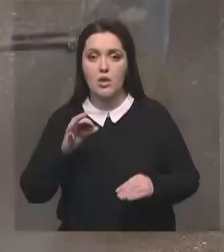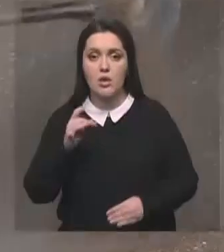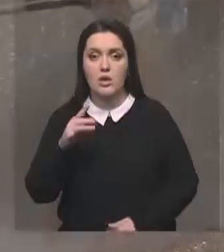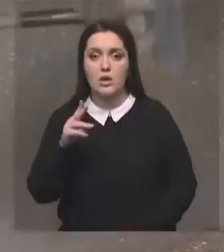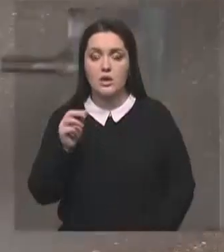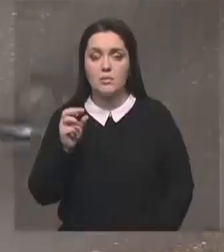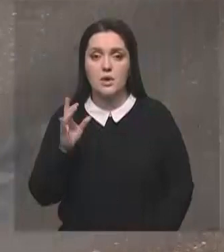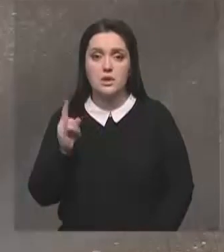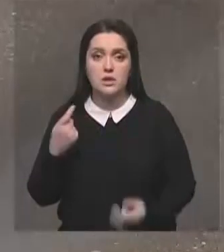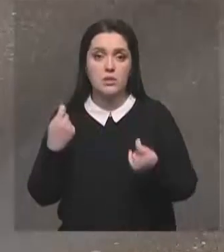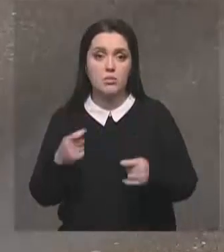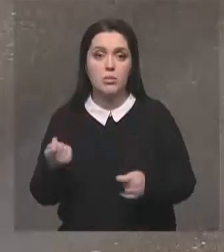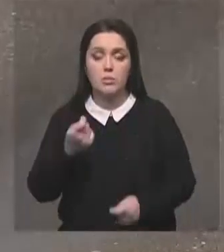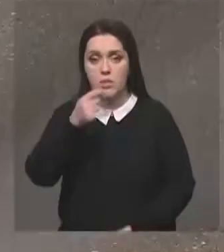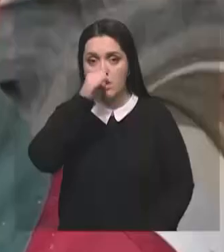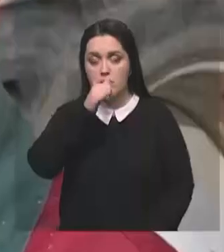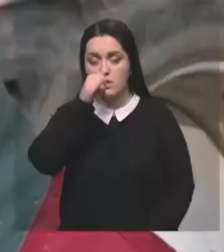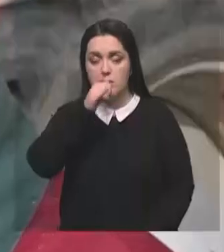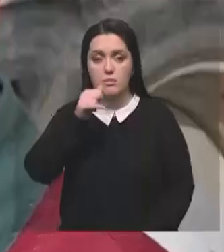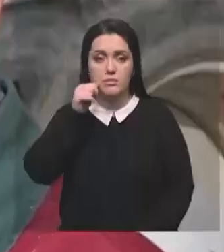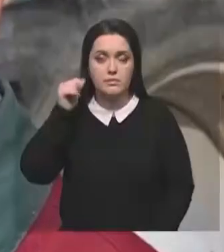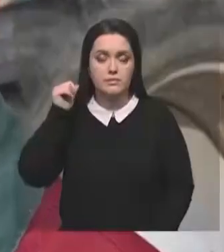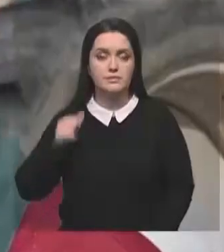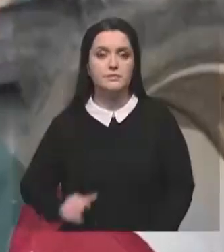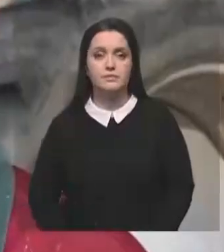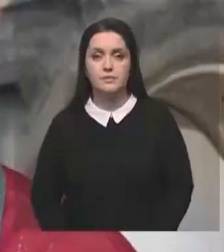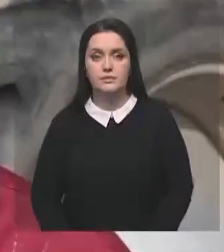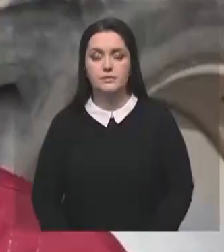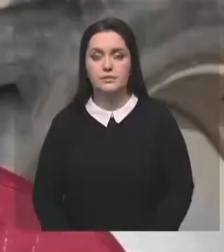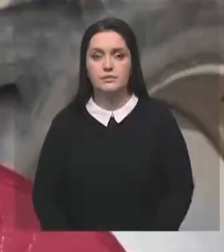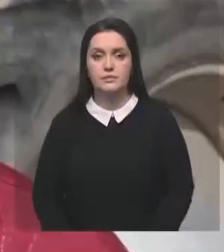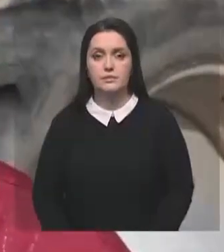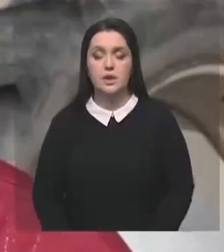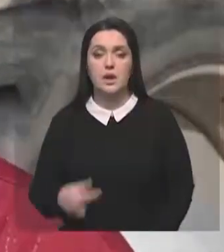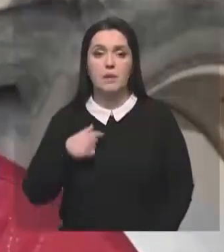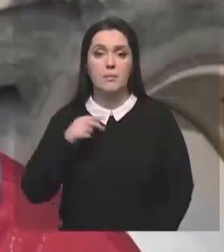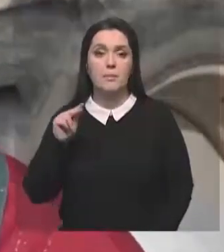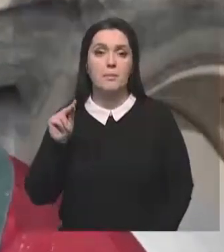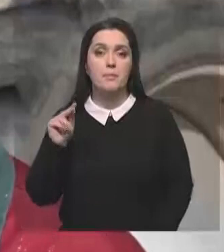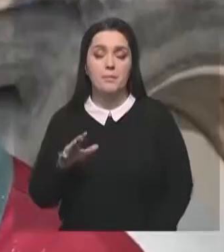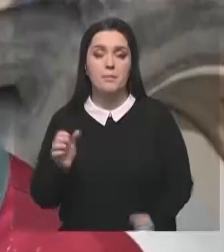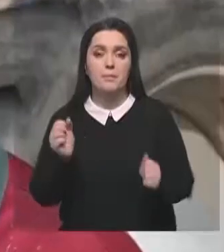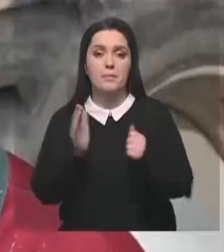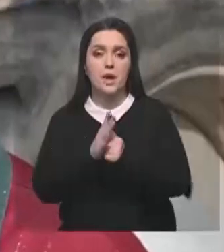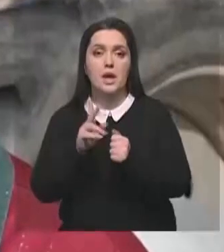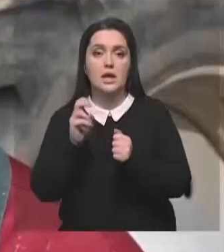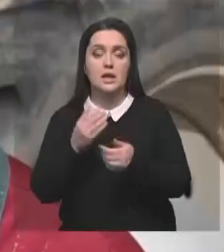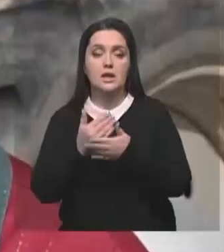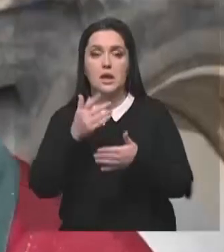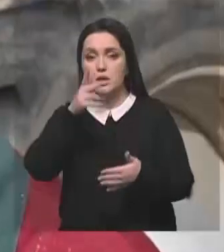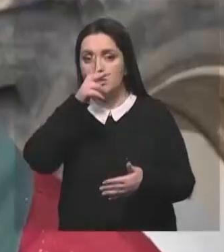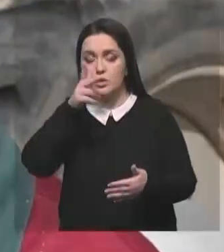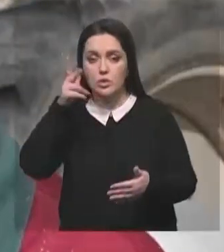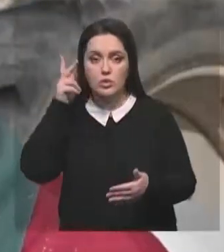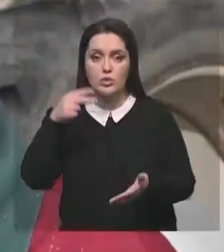продали даже пшеницу прошлого урожая. Этот трактор мы приобретали 15 лет назад. 3 года назад все-таки